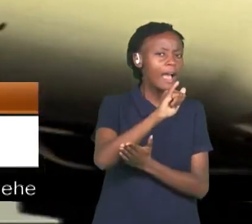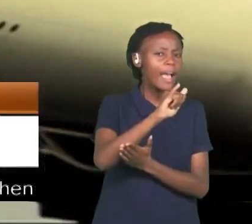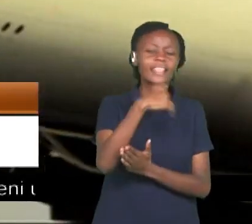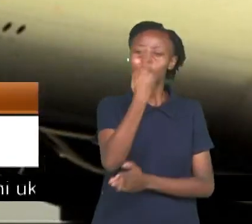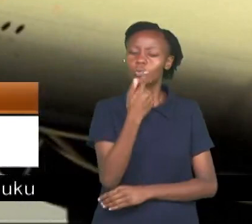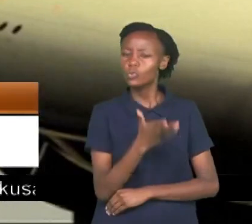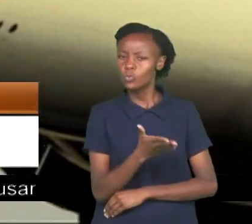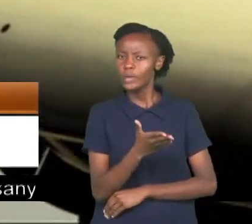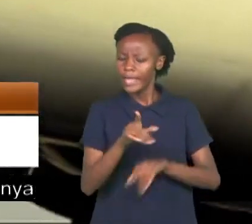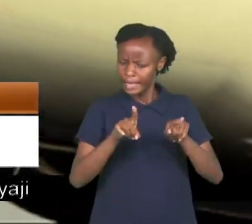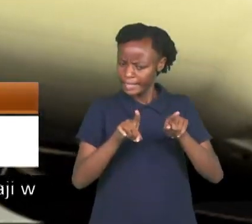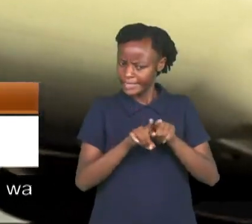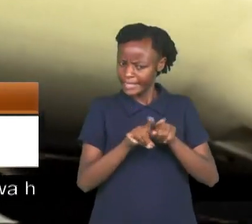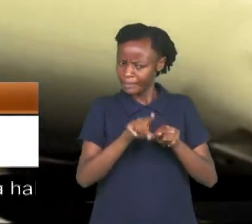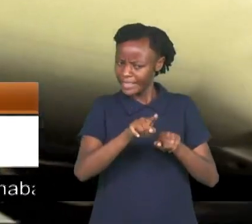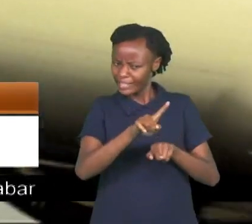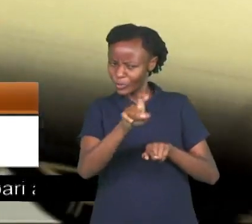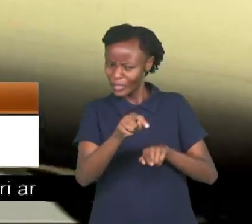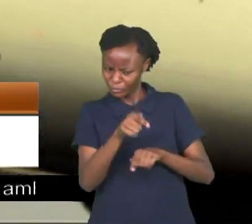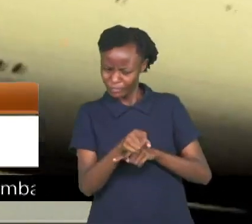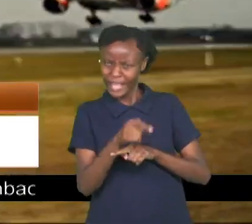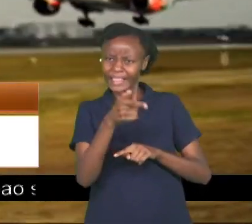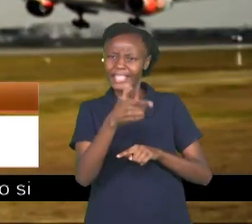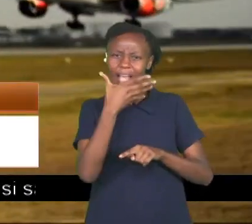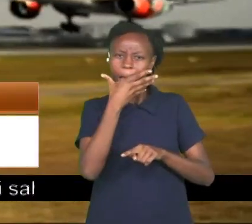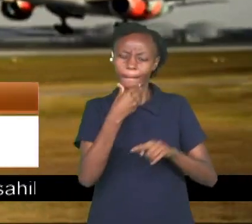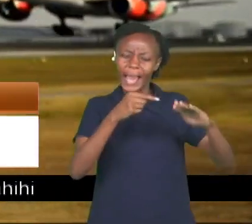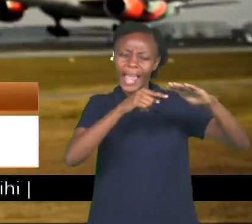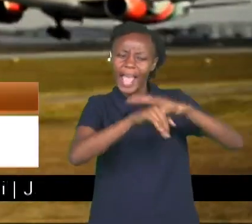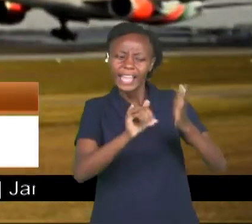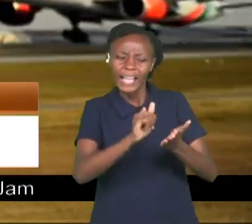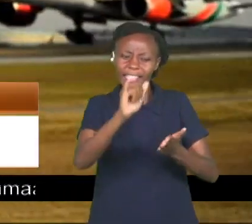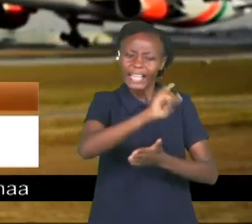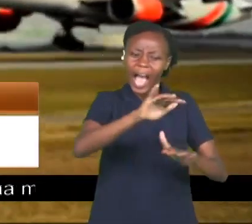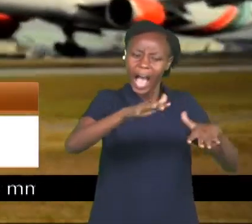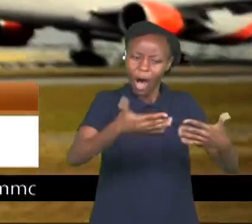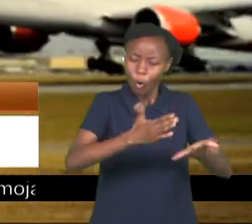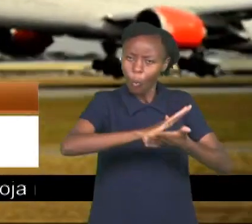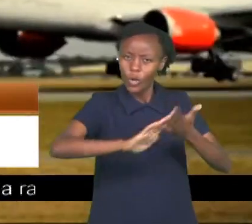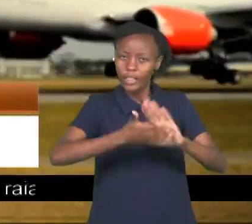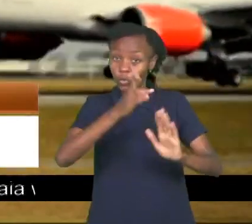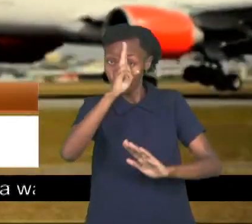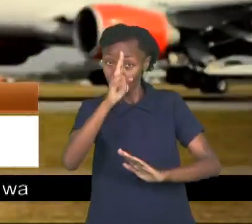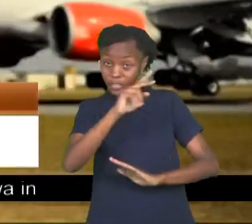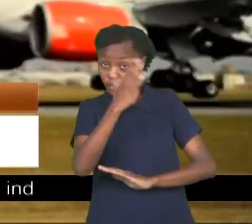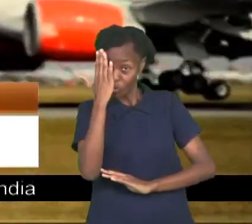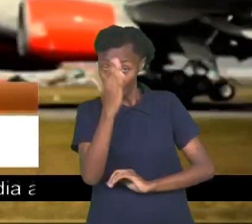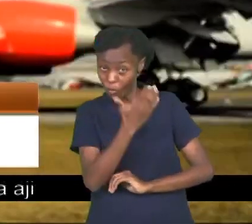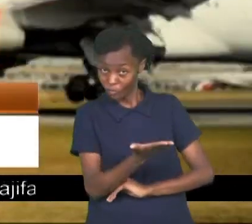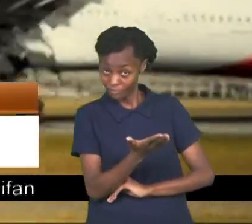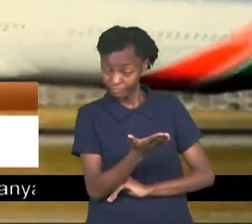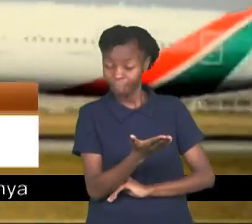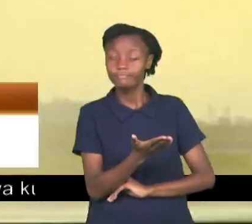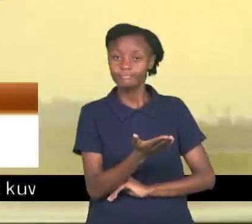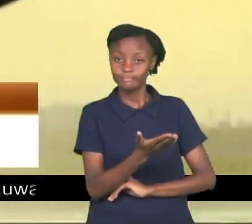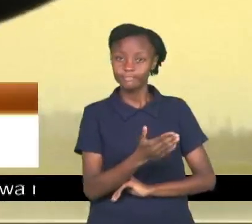nani? Na je, jamaa huyo alipanda vipi ndege hiyo bila maafisa wa usalama kujua? Giverson